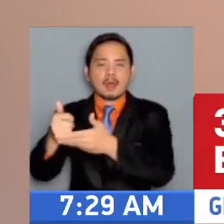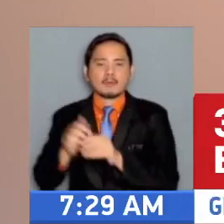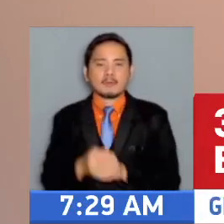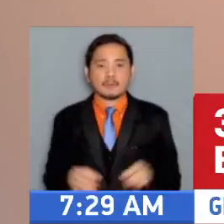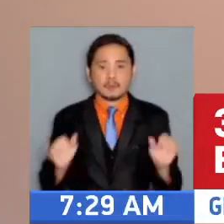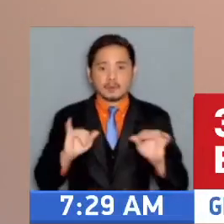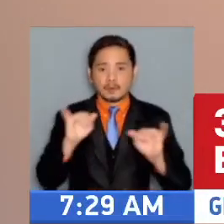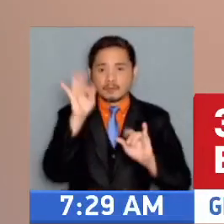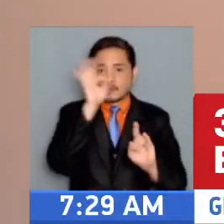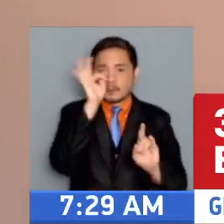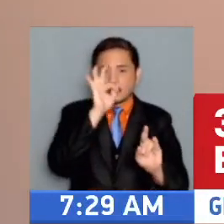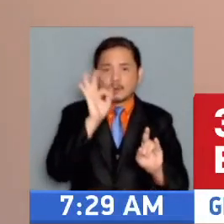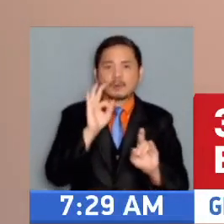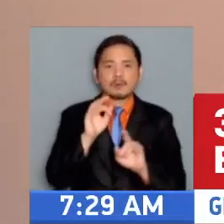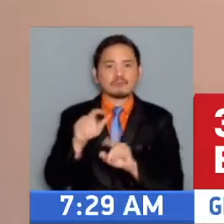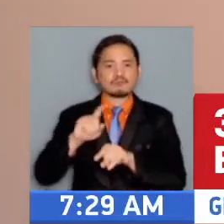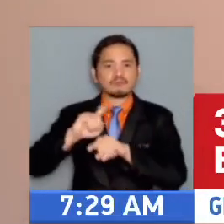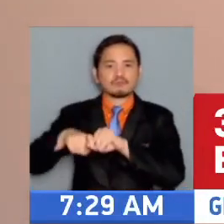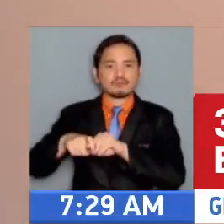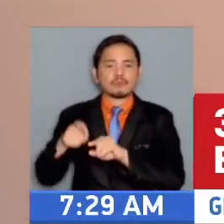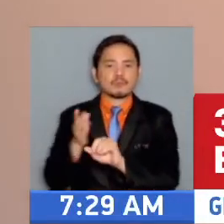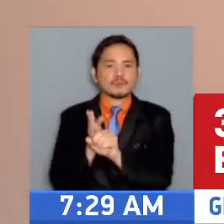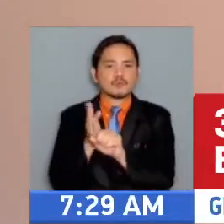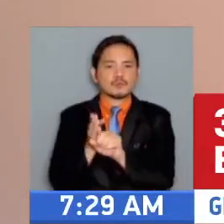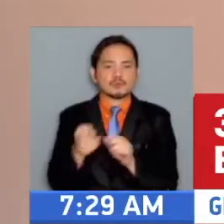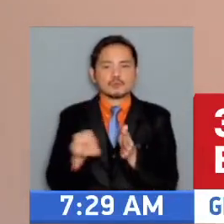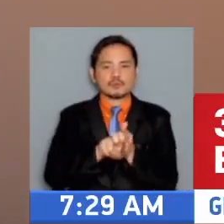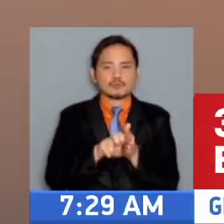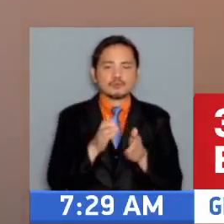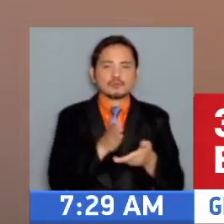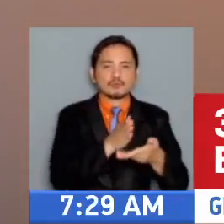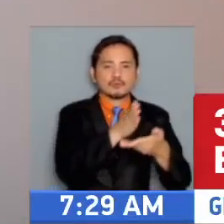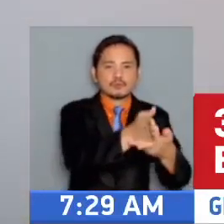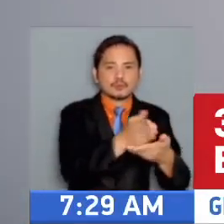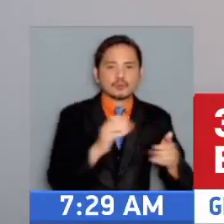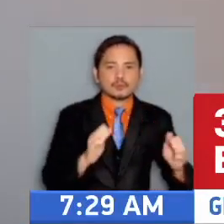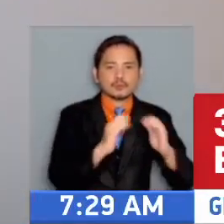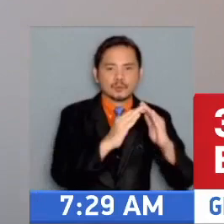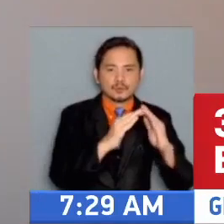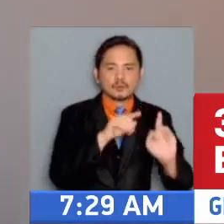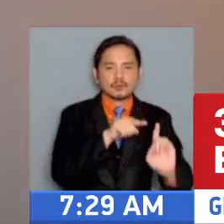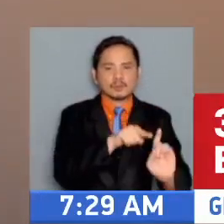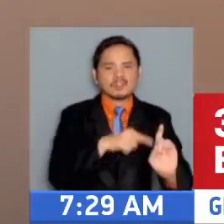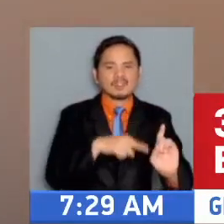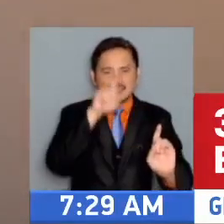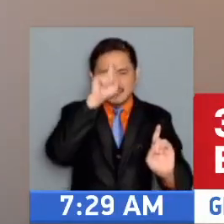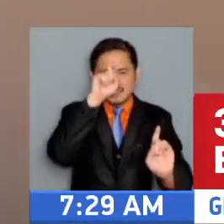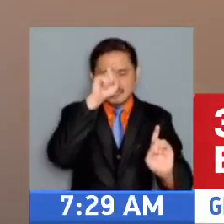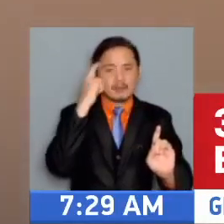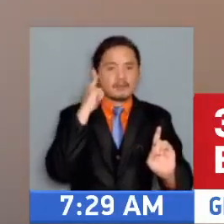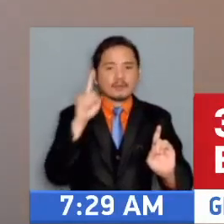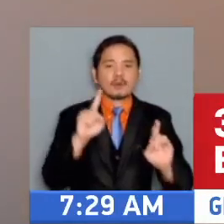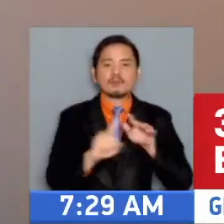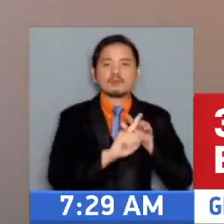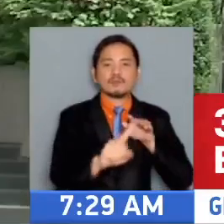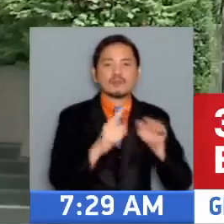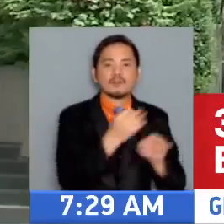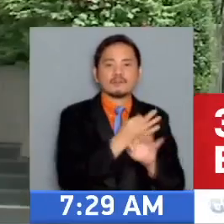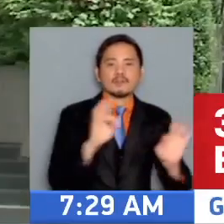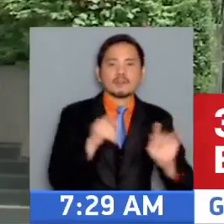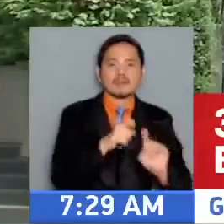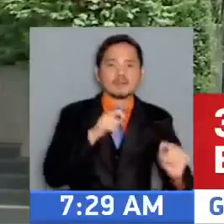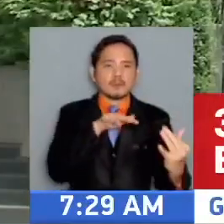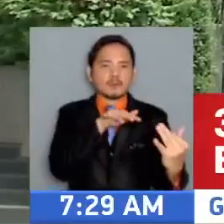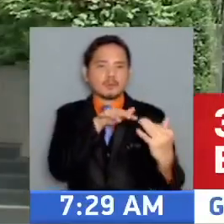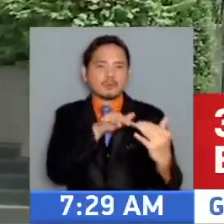bus papunta sa borda ng Egypt at Sudan para makalikas mula sa gulo. Ayon sa Department of Foreign Affairs, may tatlong